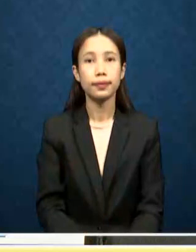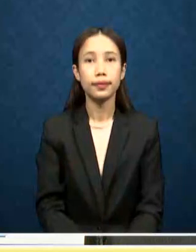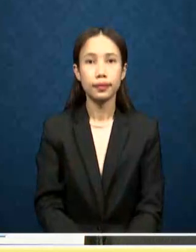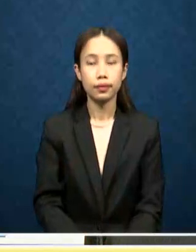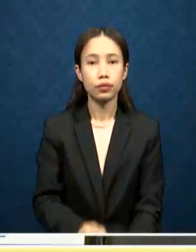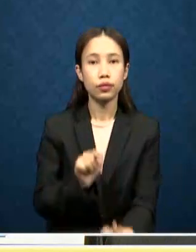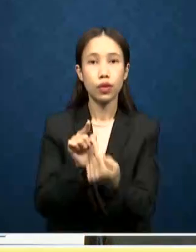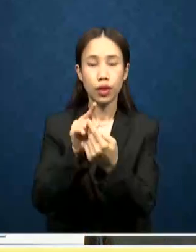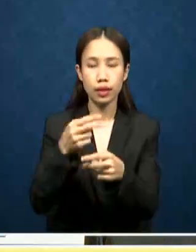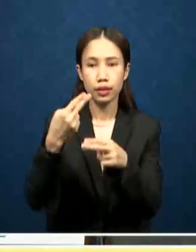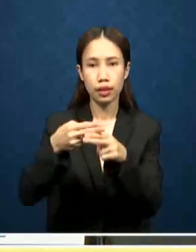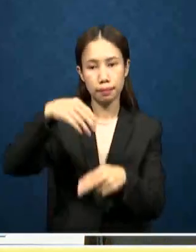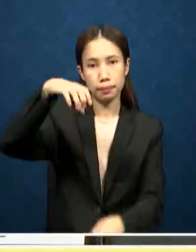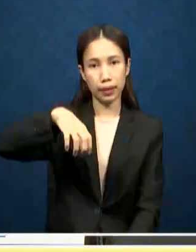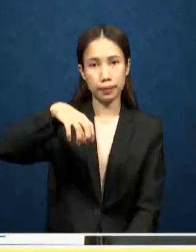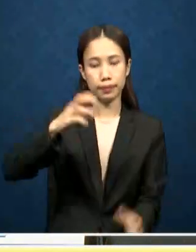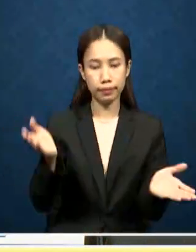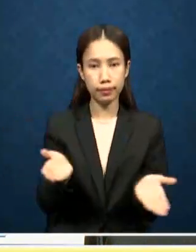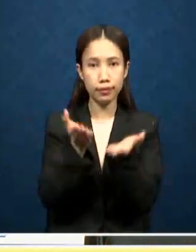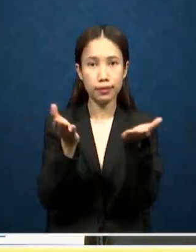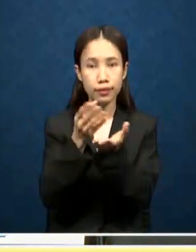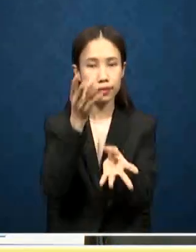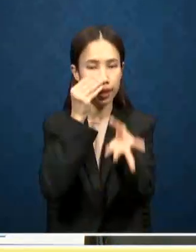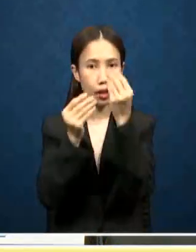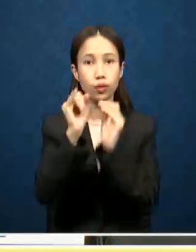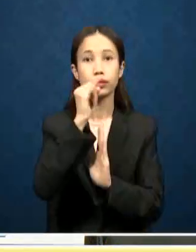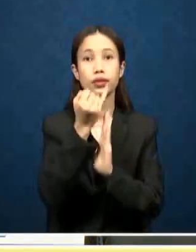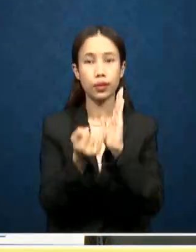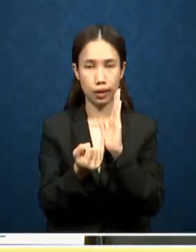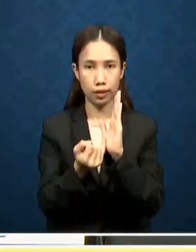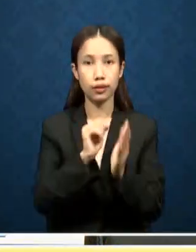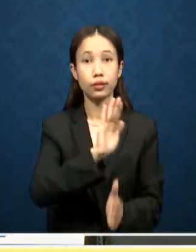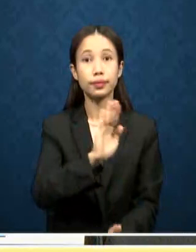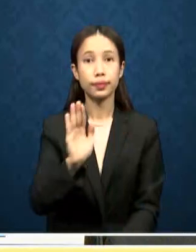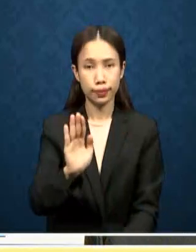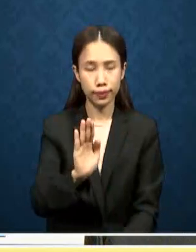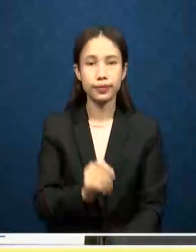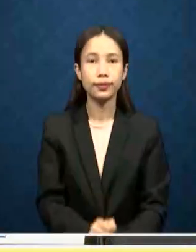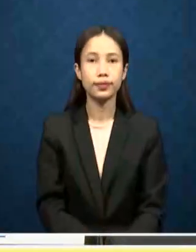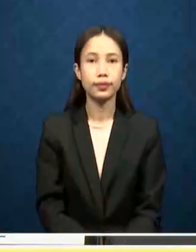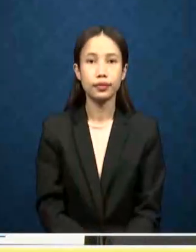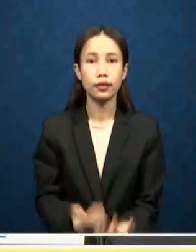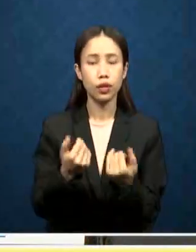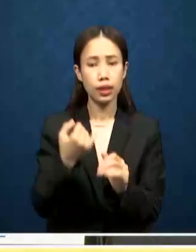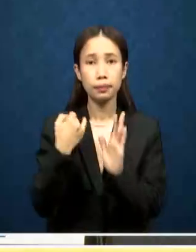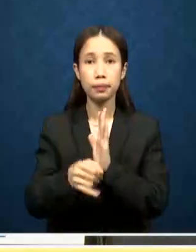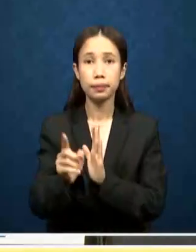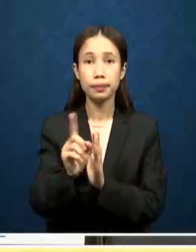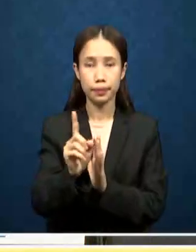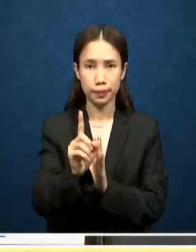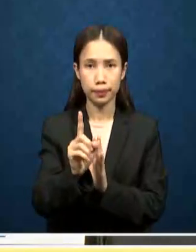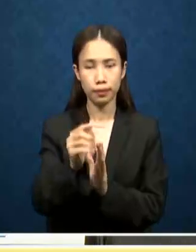ตรงต่อสำนักงานส่งเสริมการเรียนรู้จังหวัดนี่แหละครับท่านประธานที่มันจะผิดฝาผิด